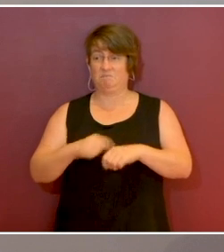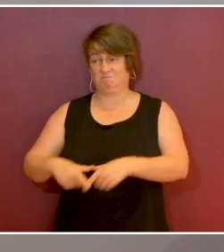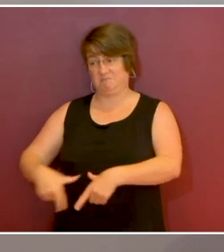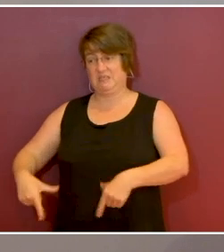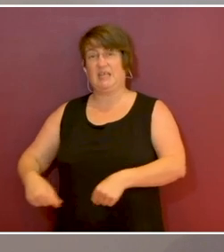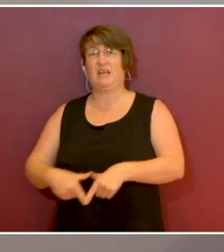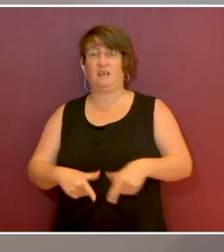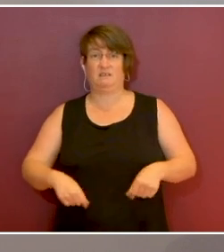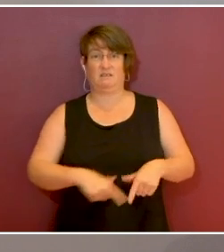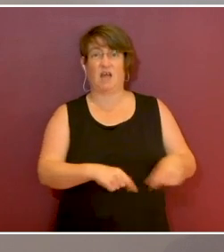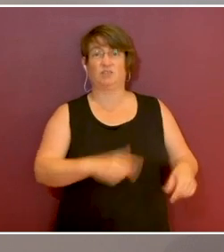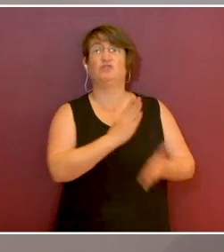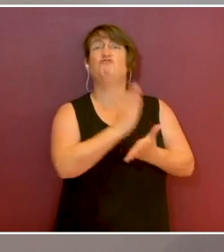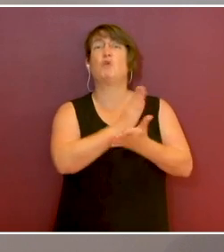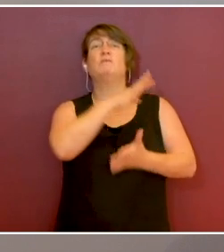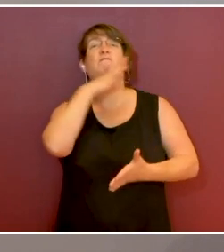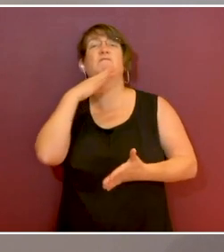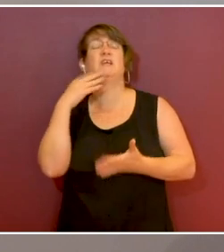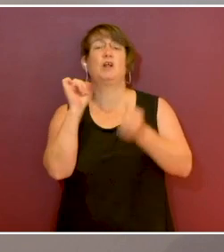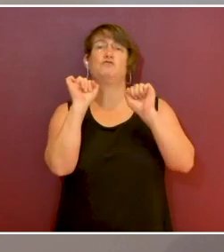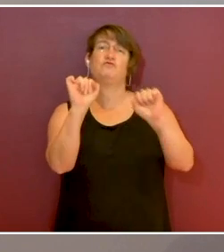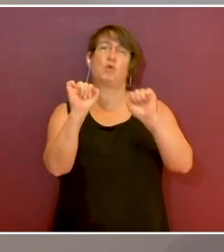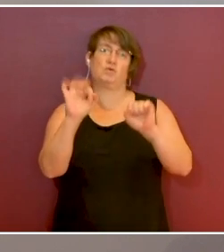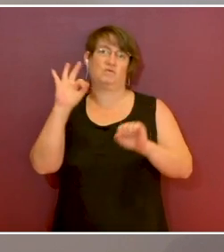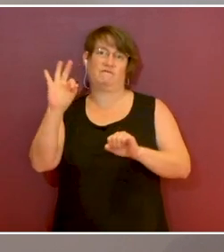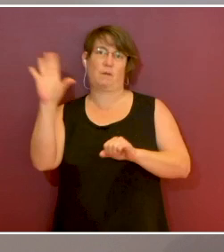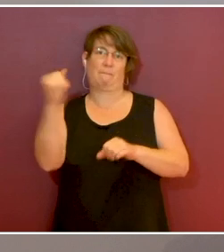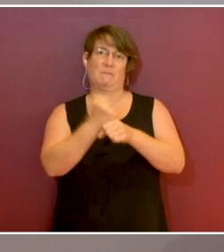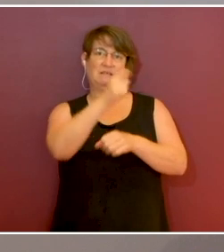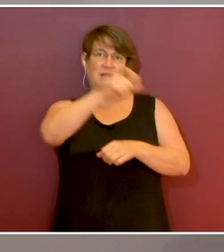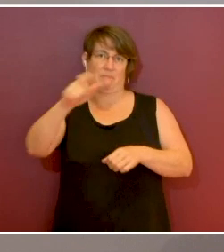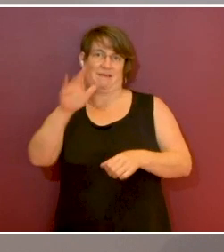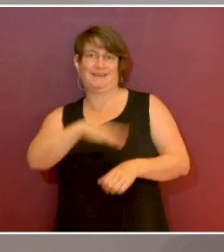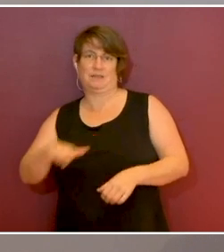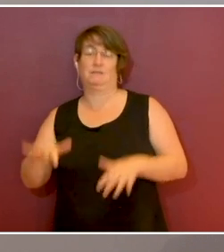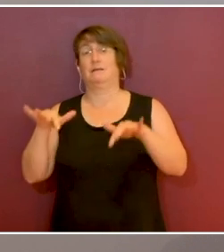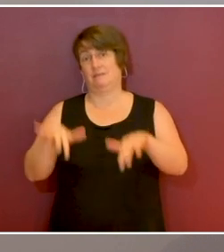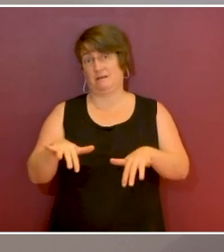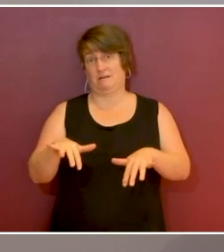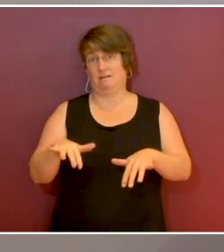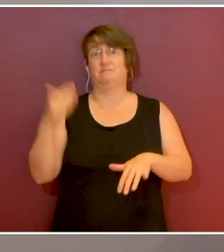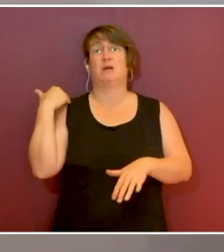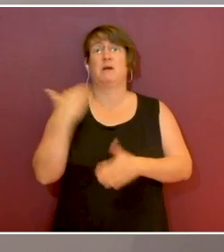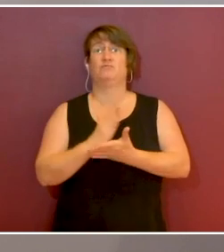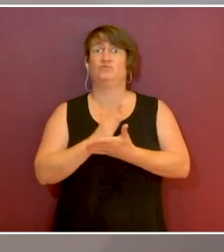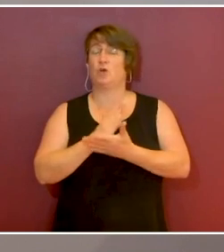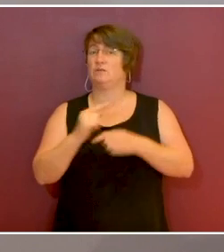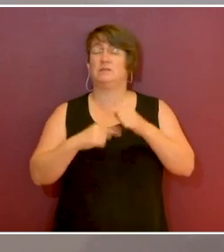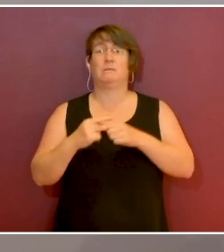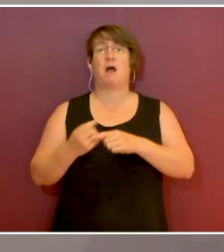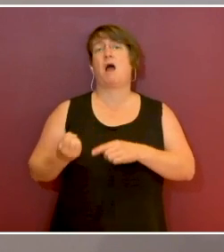viel an Schutz für die Mitarbeitenden und für die Kinder gab. Es gab die kontinuierlich